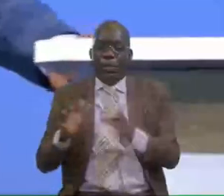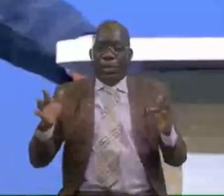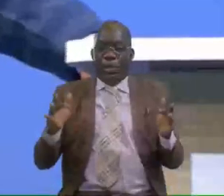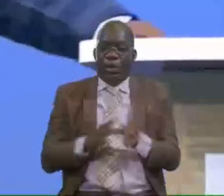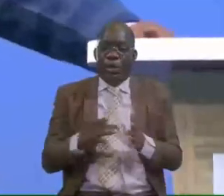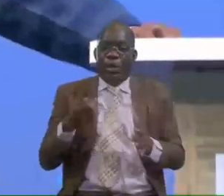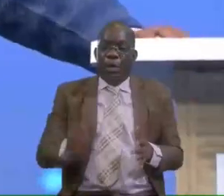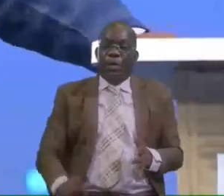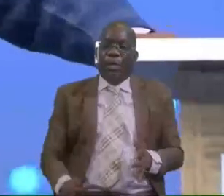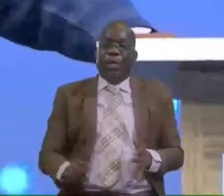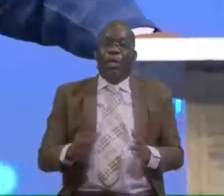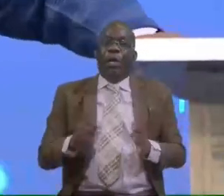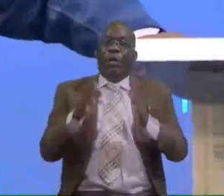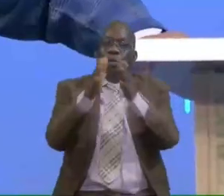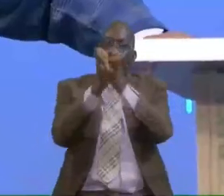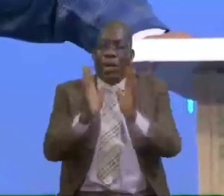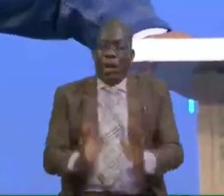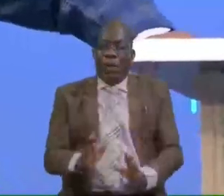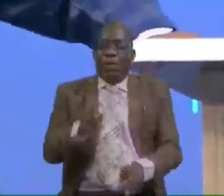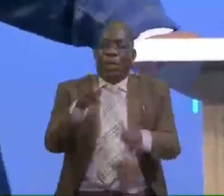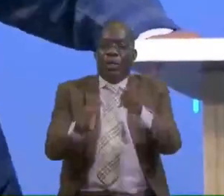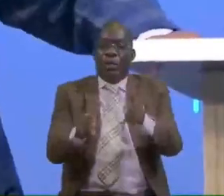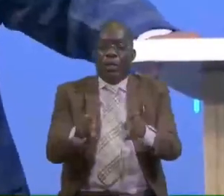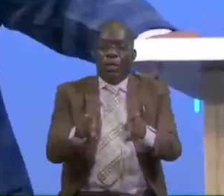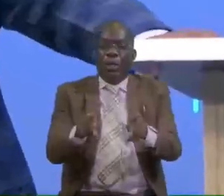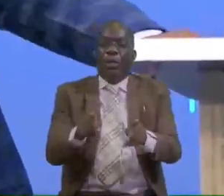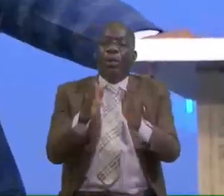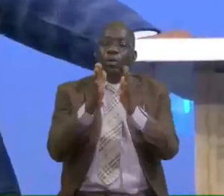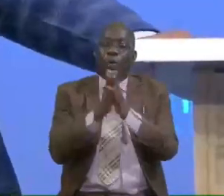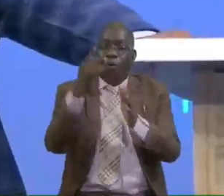Jésus-Christ, l'intercesseur, priant pour moi,